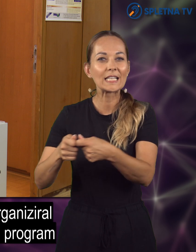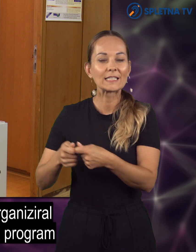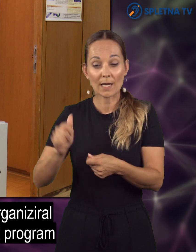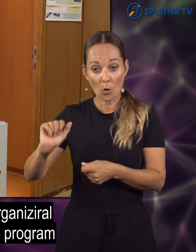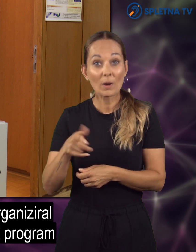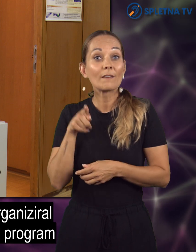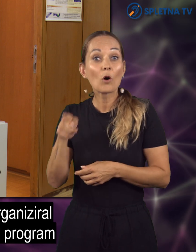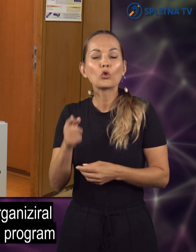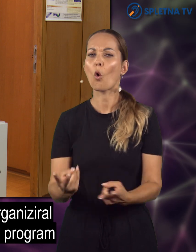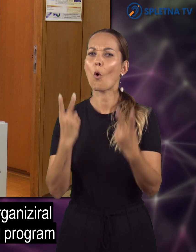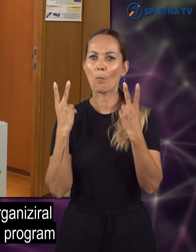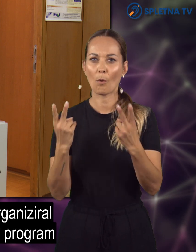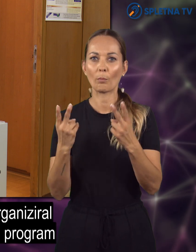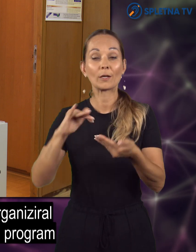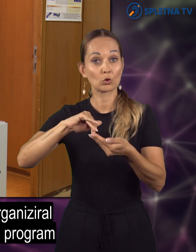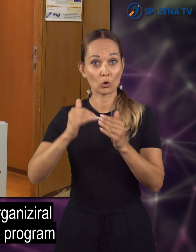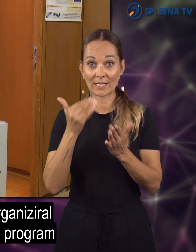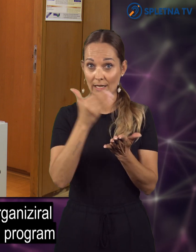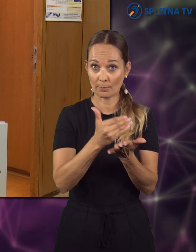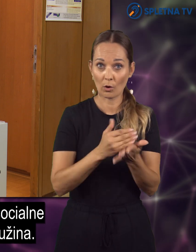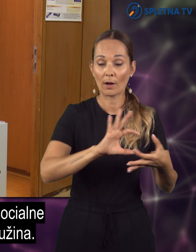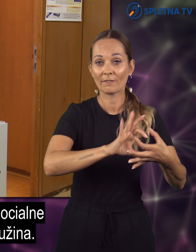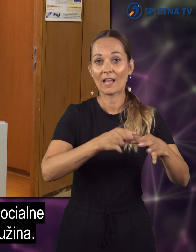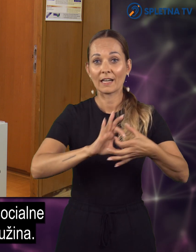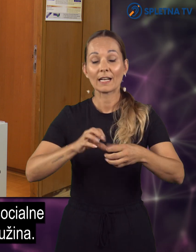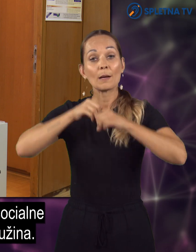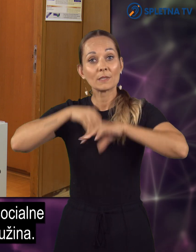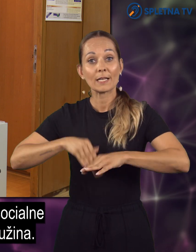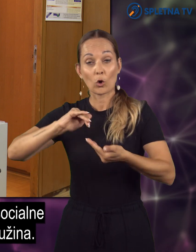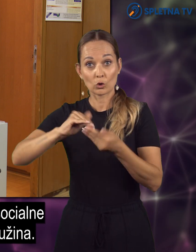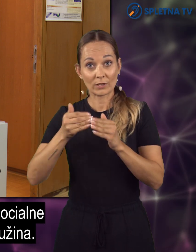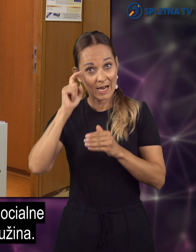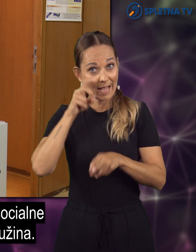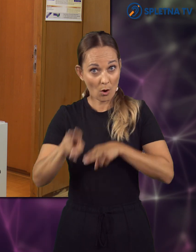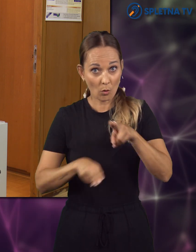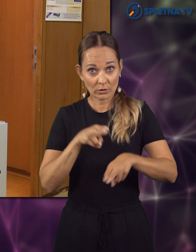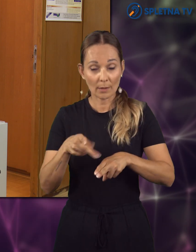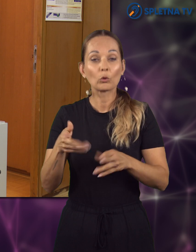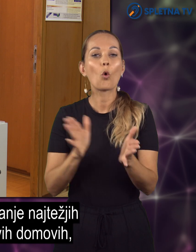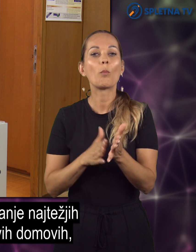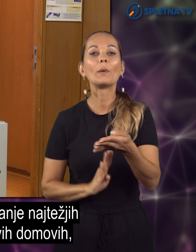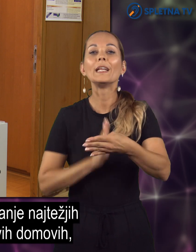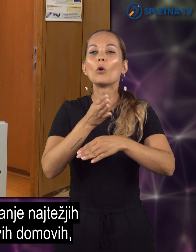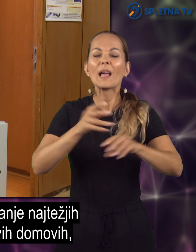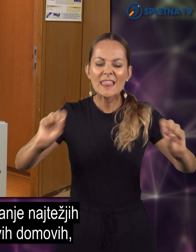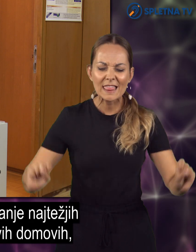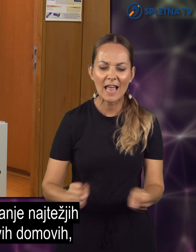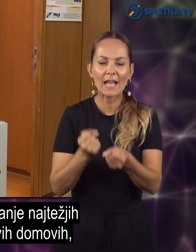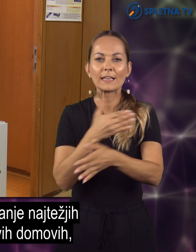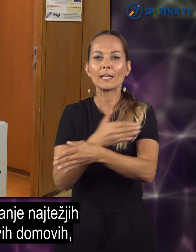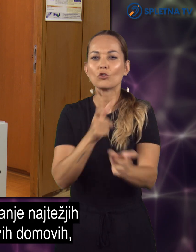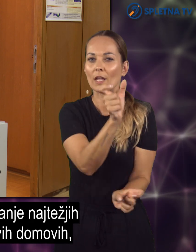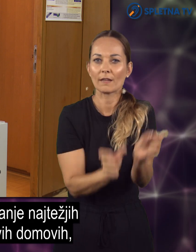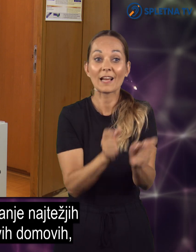organiziral prvo tako pomemben socialni program Veriga psihosocialne oskrbe in druženja. To pomeni obiskovanje